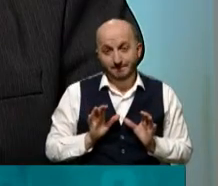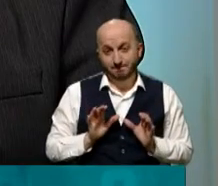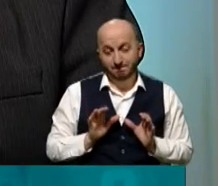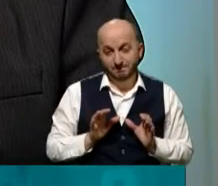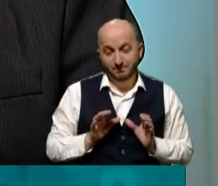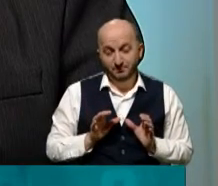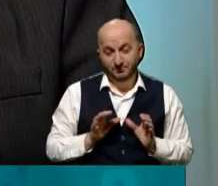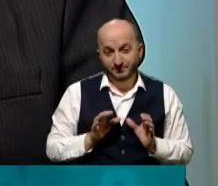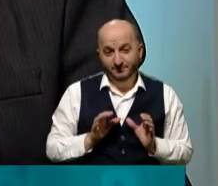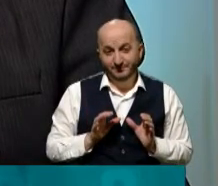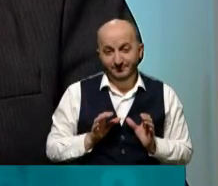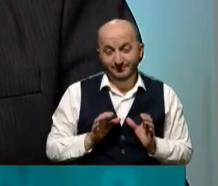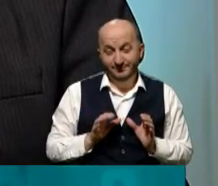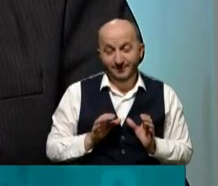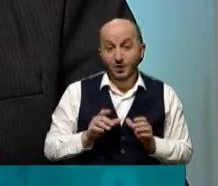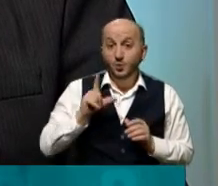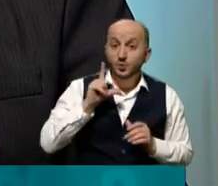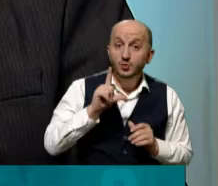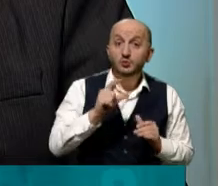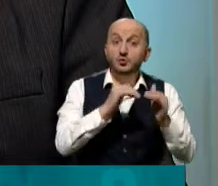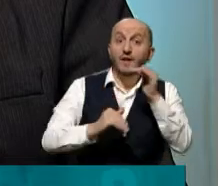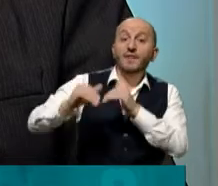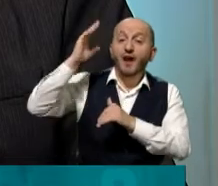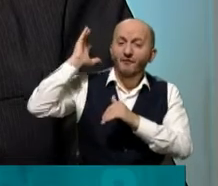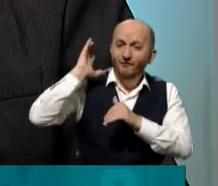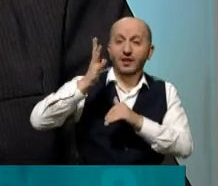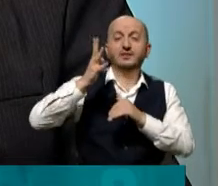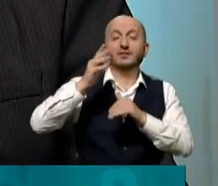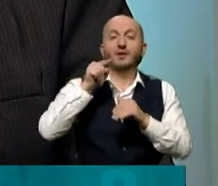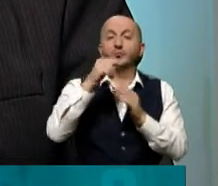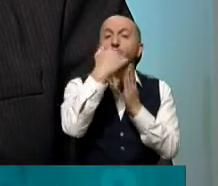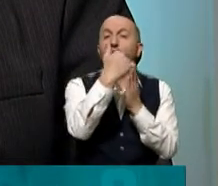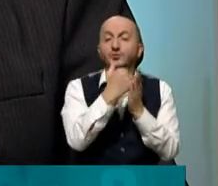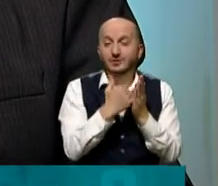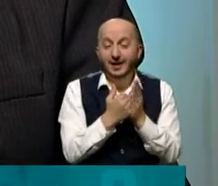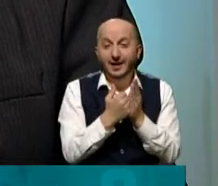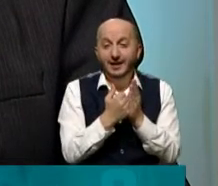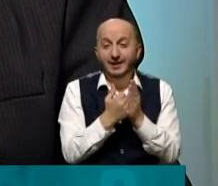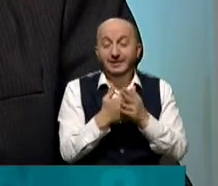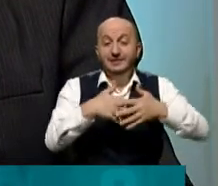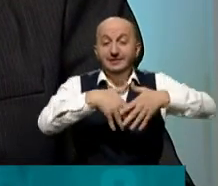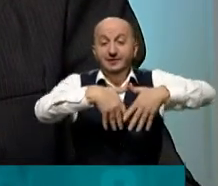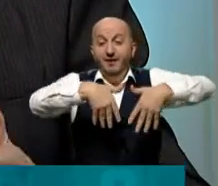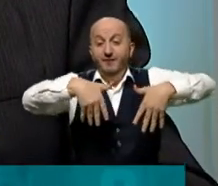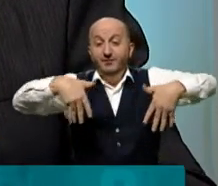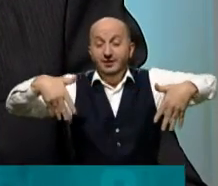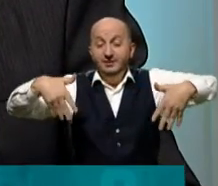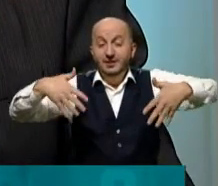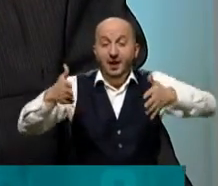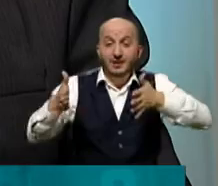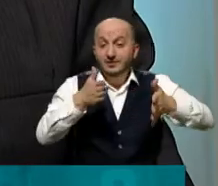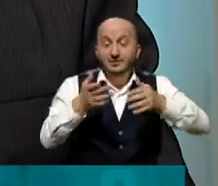yani lüzumundan daha fazla bu konuda safların arasında boşluk